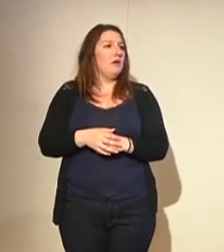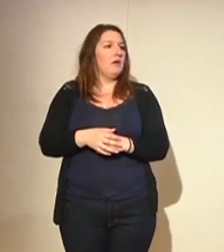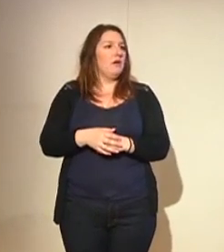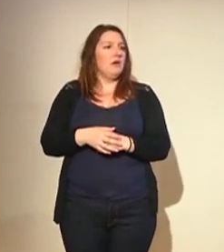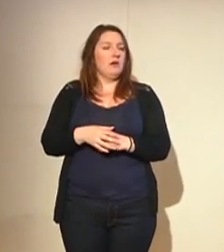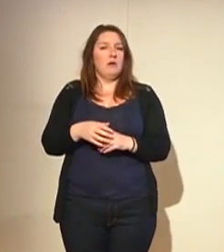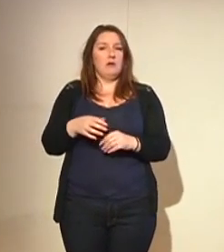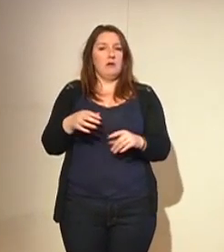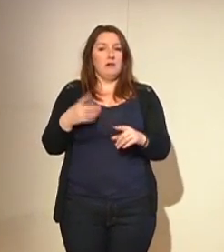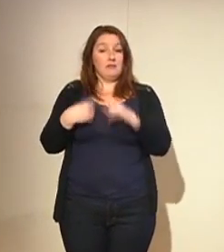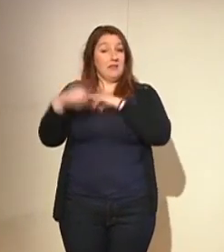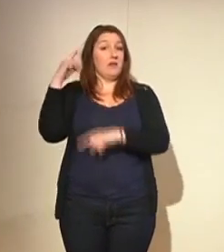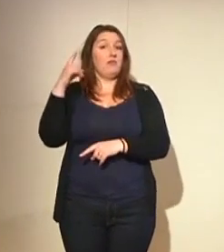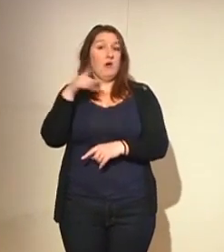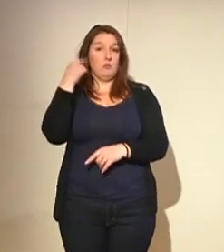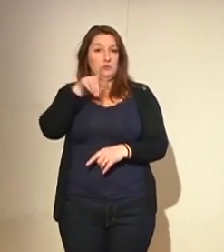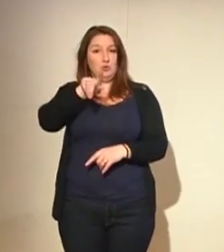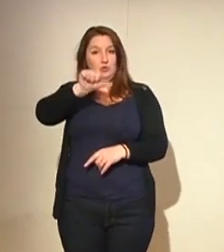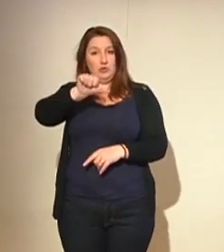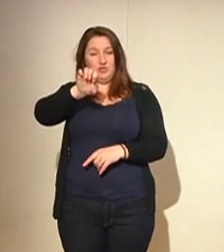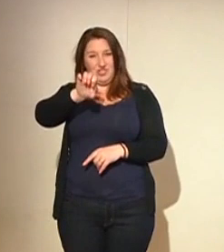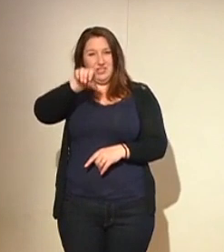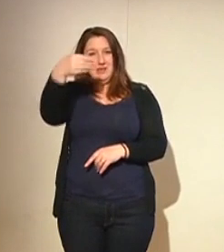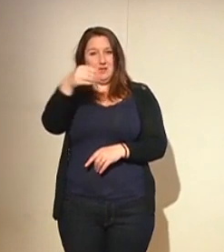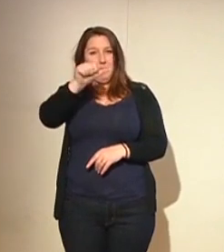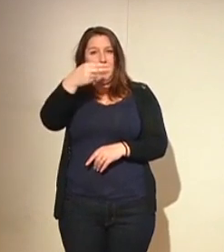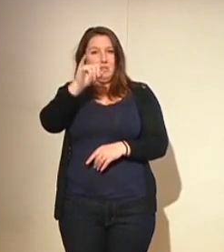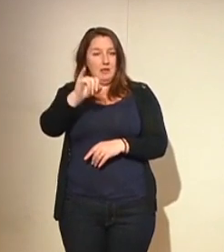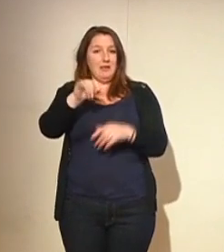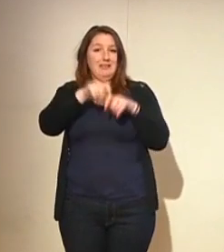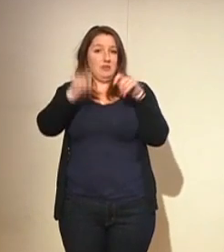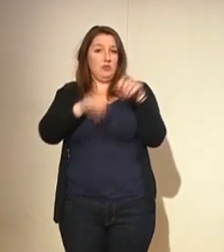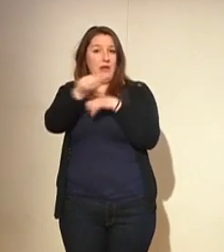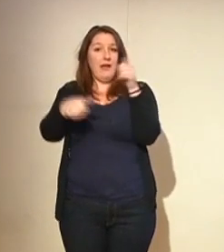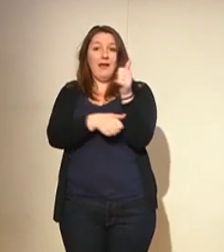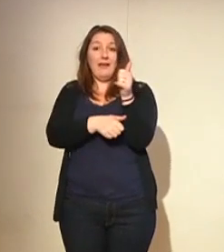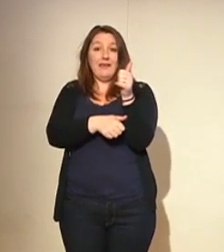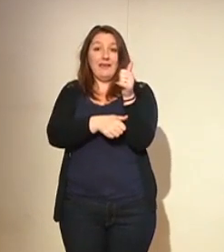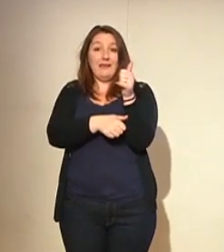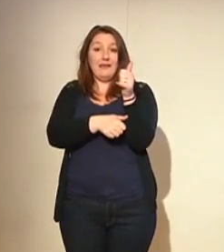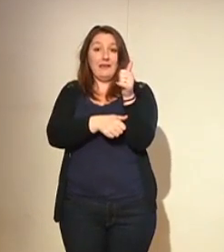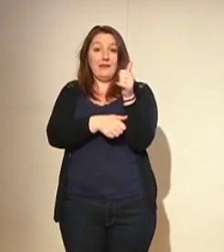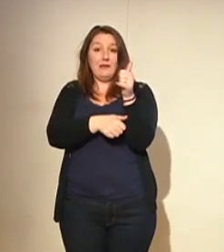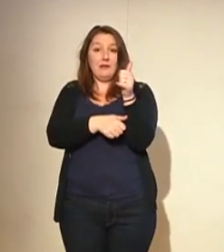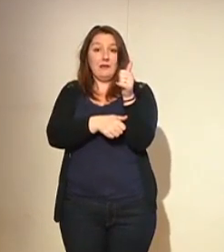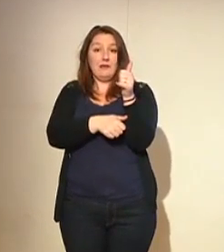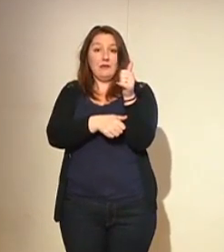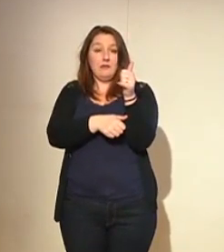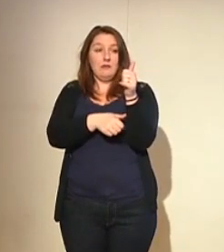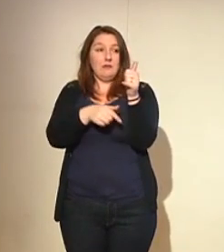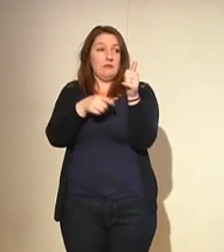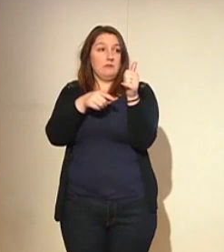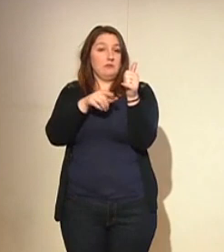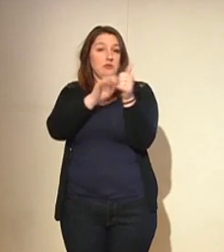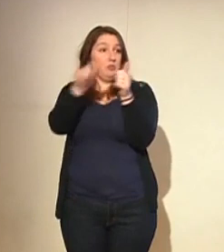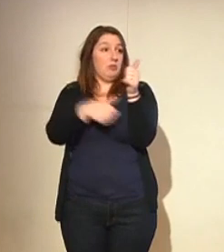oui était titulaire et Florence en suppléente eu à priori de problématique d'adjoint ou pas honnêtement je pense que